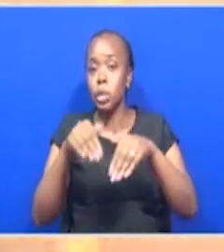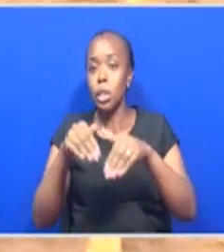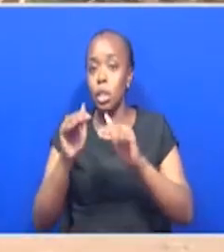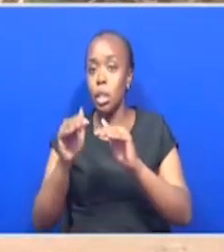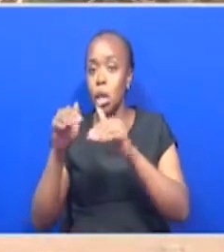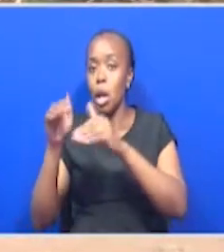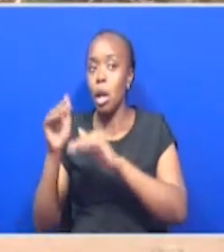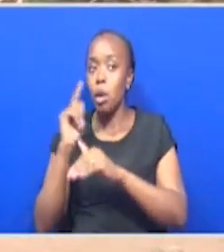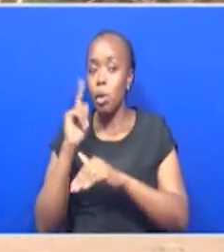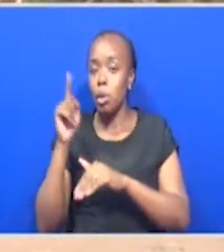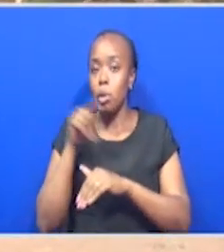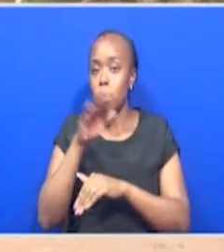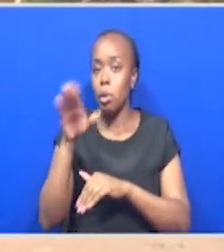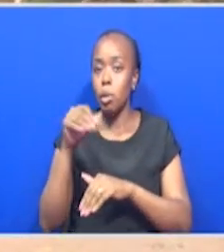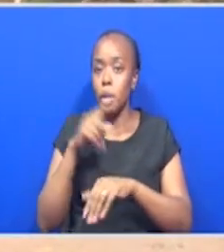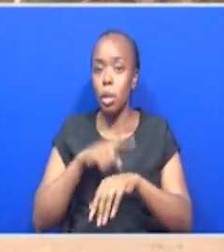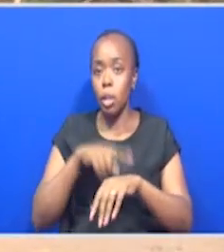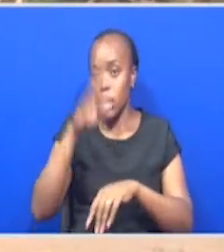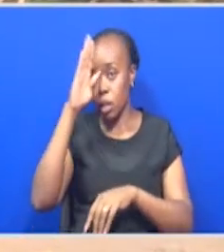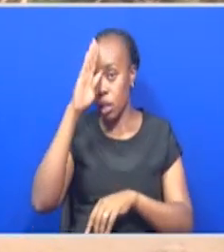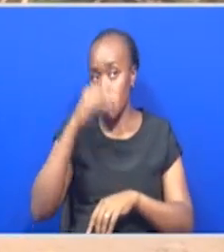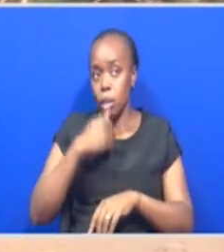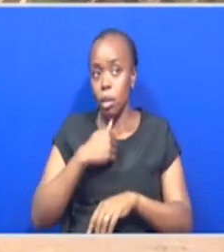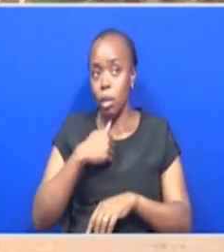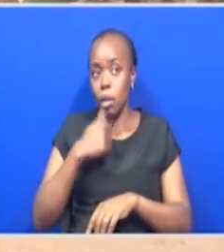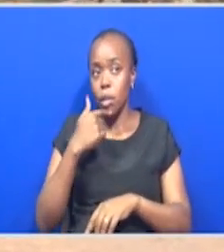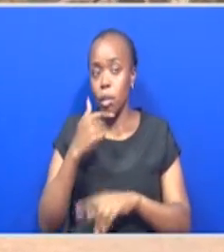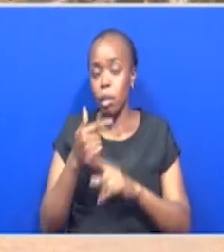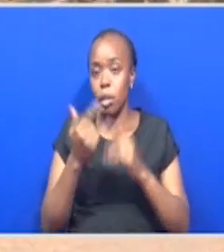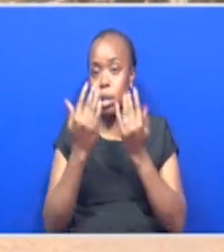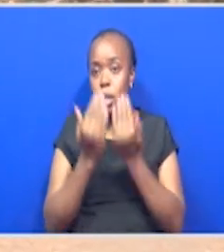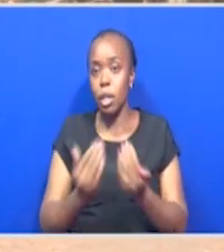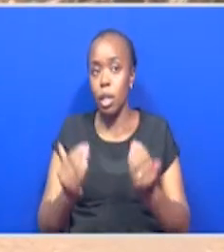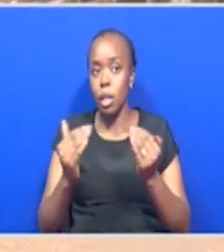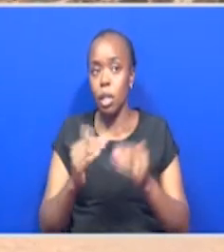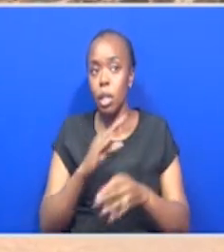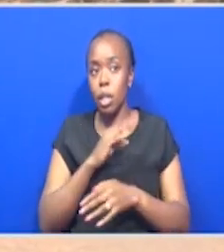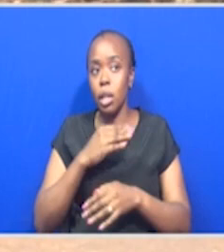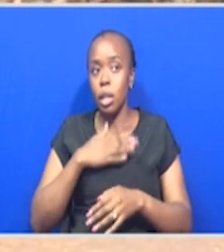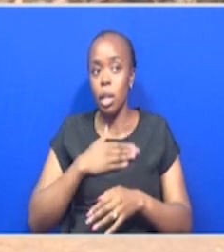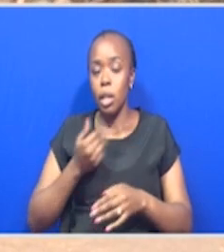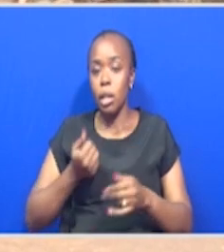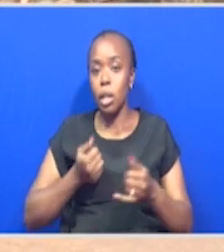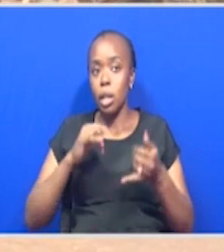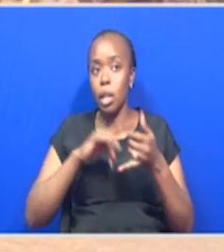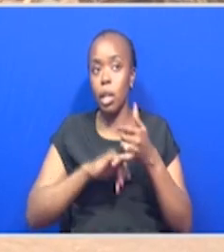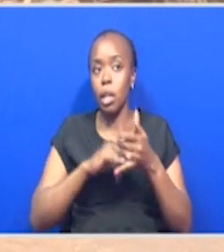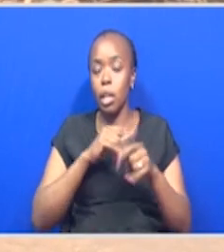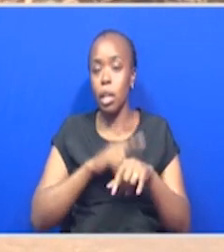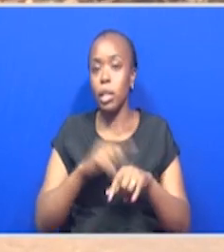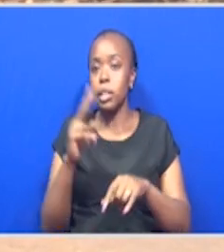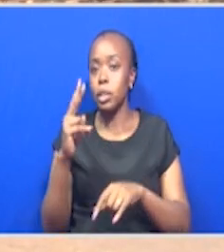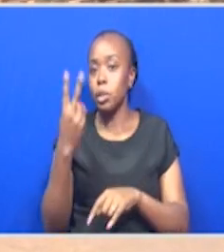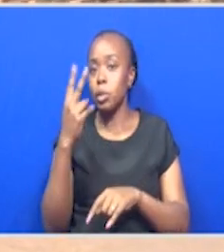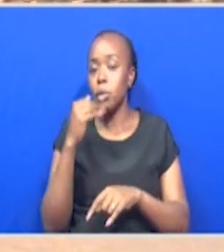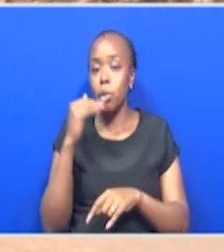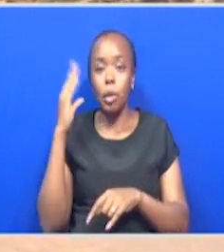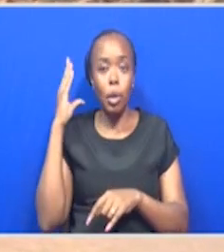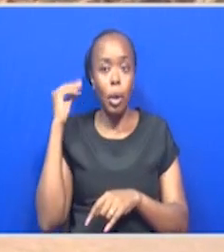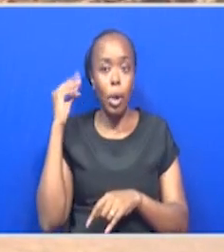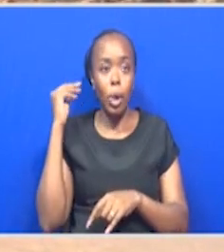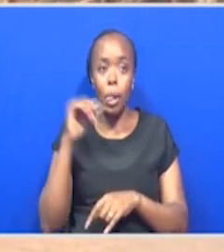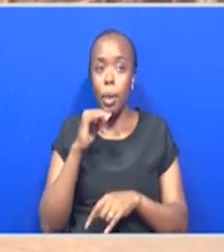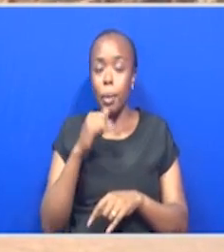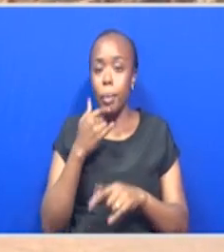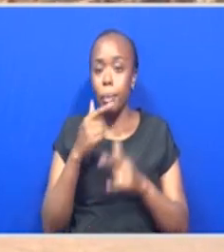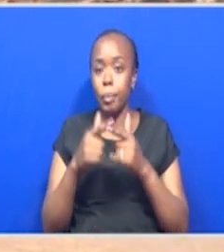area. Sunday usiku tukua tumelala na watoto na bibi kitu saa 8 hivi, tukasikia tu mripuko na tukasikia